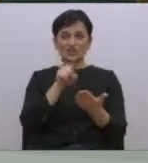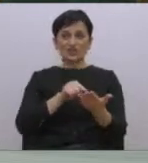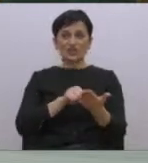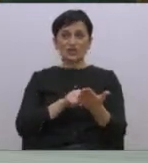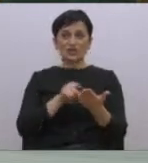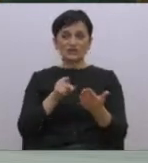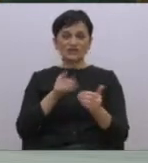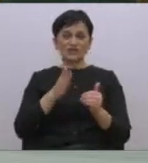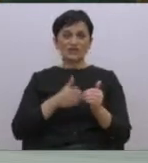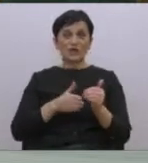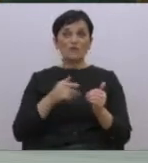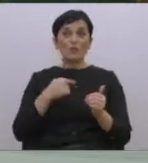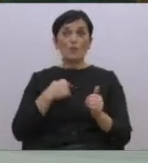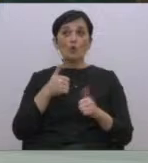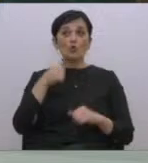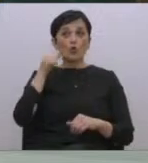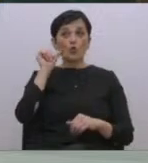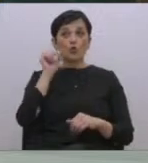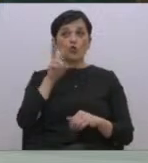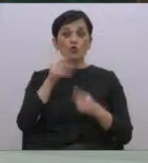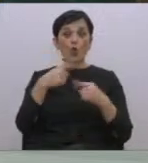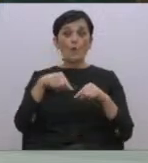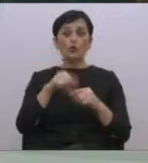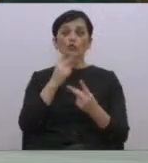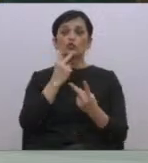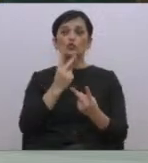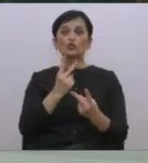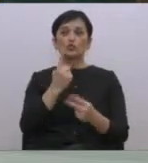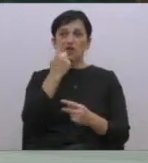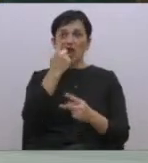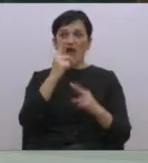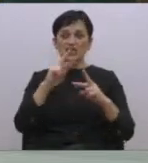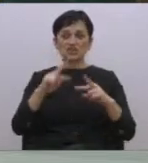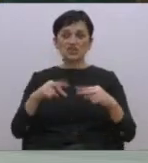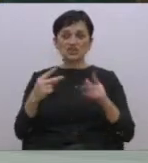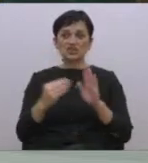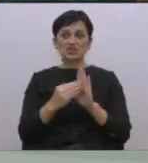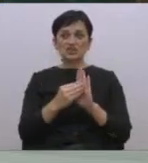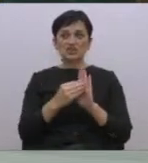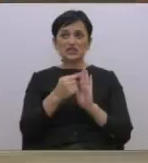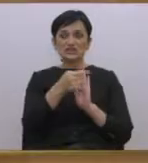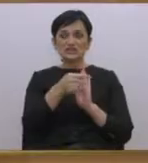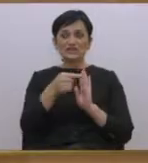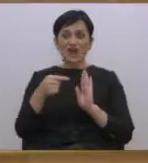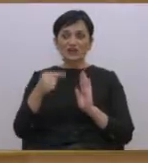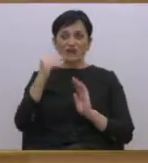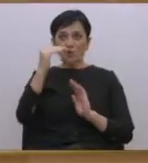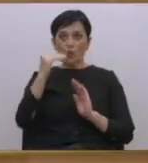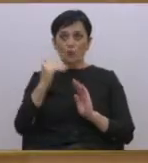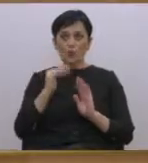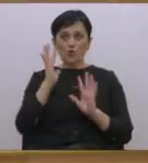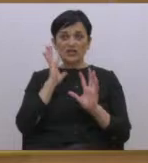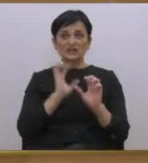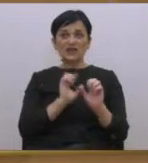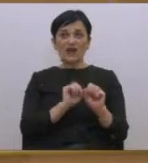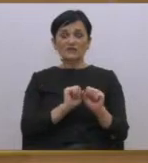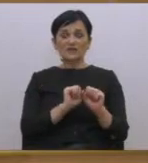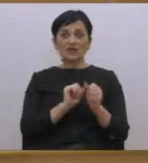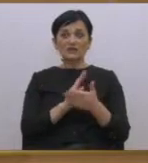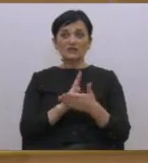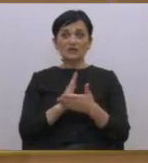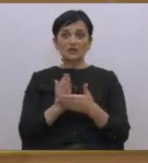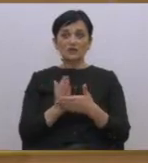ამით დავასრულებ. მე როგორც გუშინ კომიტეტს ვუყურე, ერთი ცვლილება შეიტანეთ ბევრ სხვადასხვა მუხში, მათ შორის თავდაცვის ნაწილში, რომ ესე